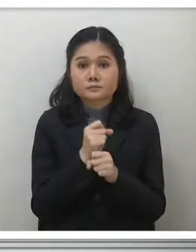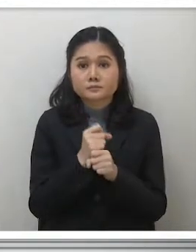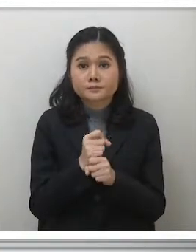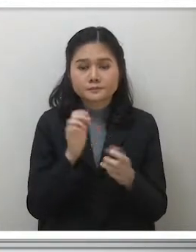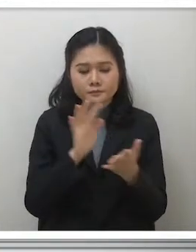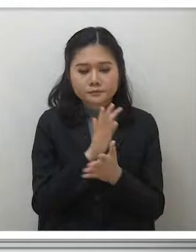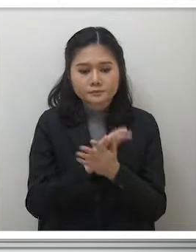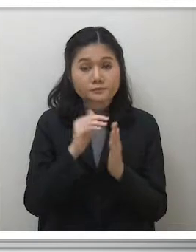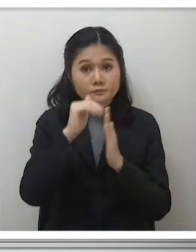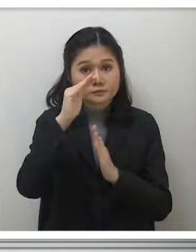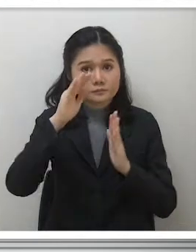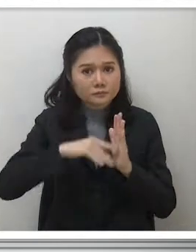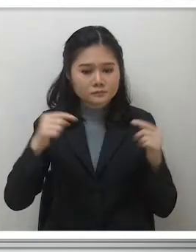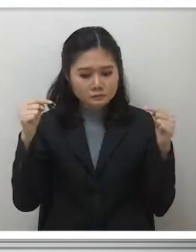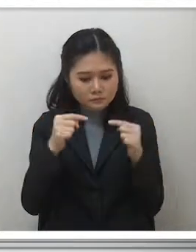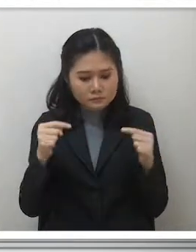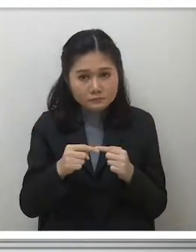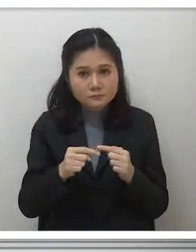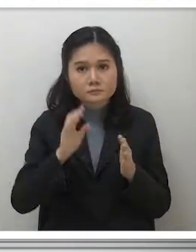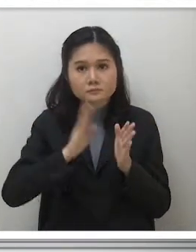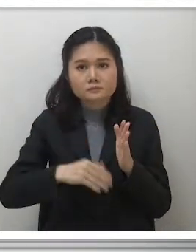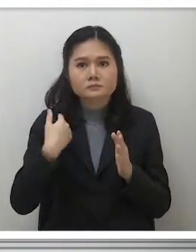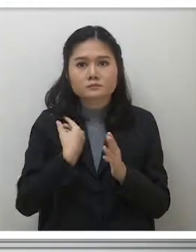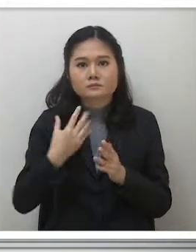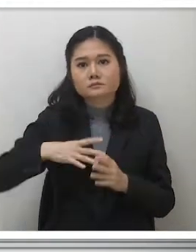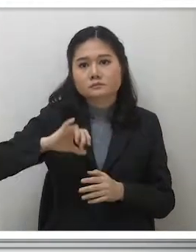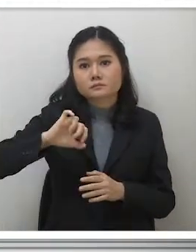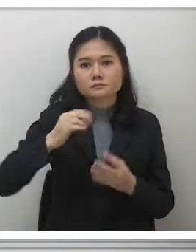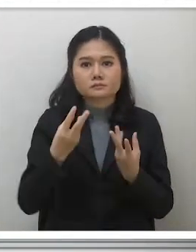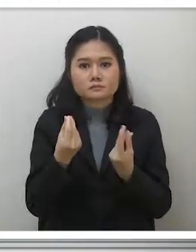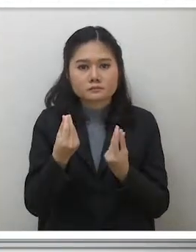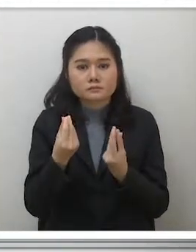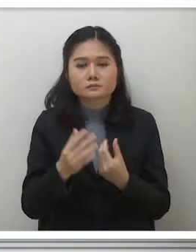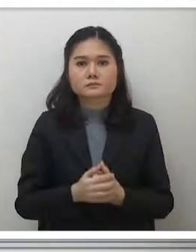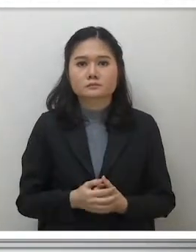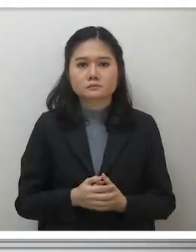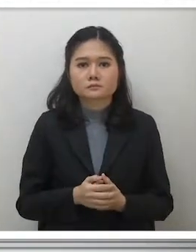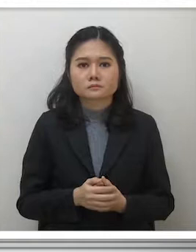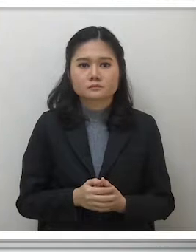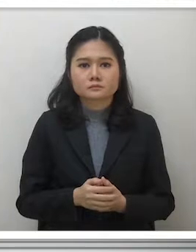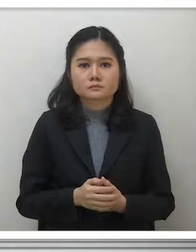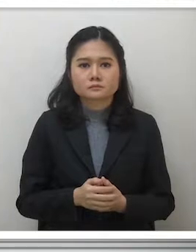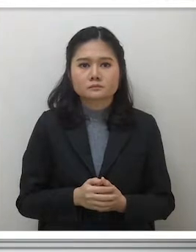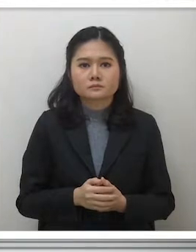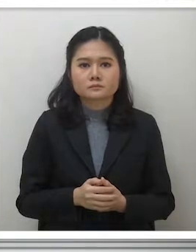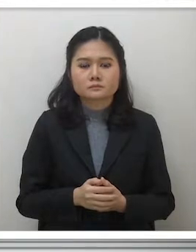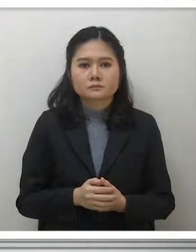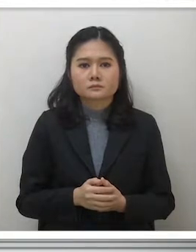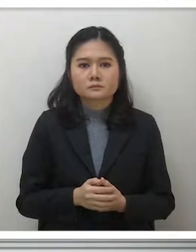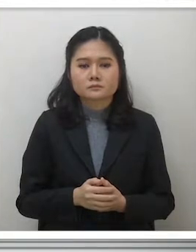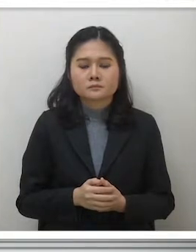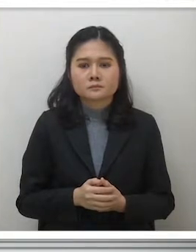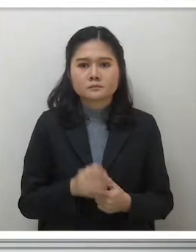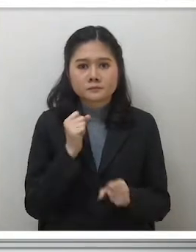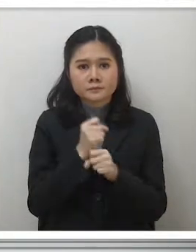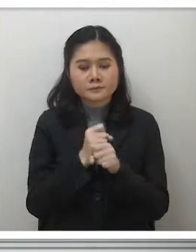ยอร์ล่างข้างล่างมีเฟรมเท่าไหร่ที่เราทำแอนิเมตไว้ใช่ไหมครับมันก็จะ